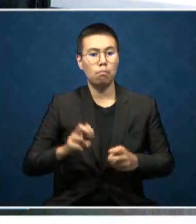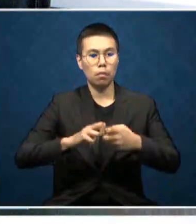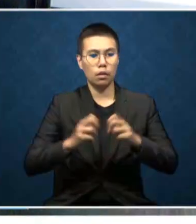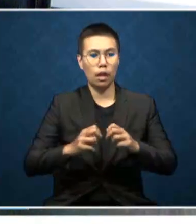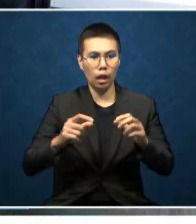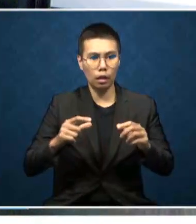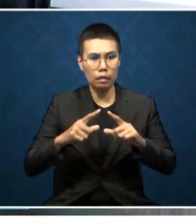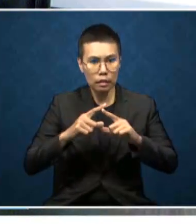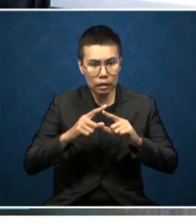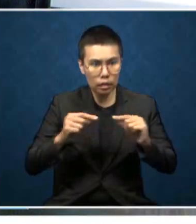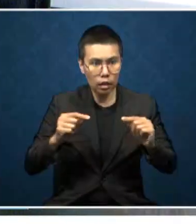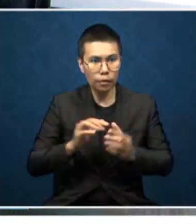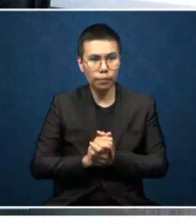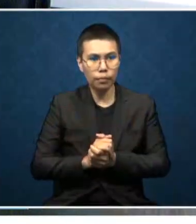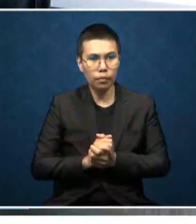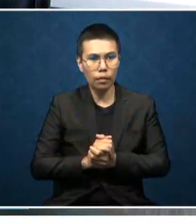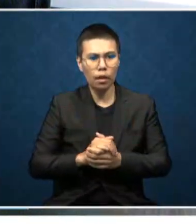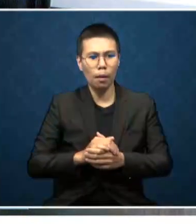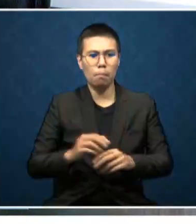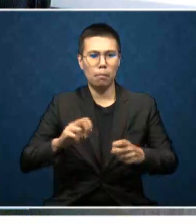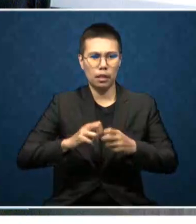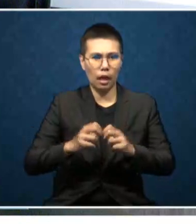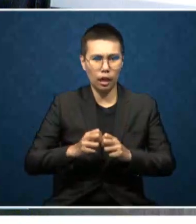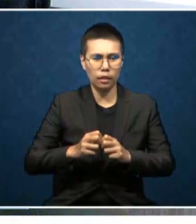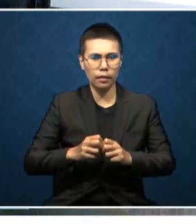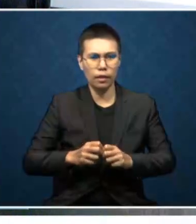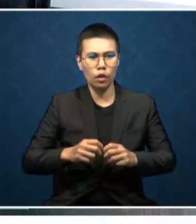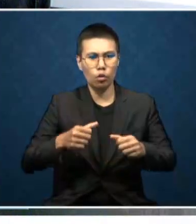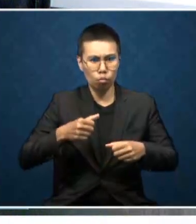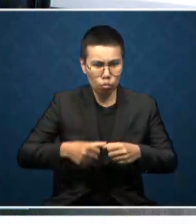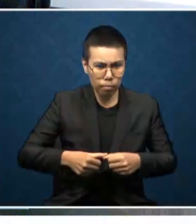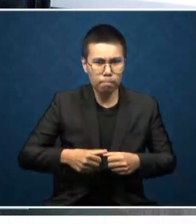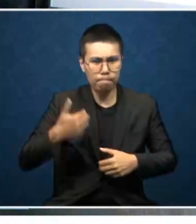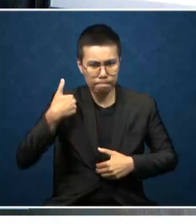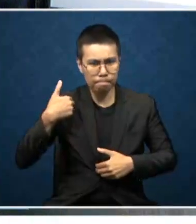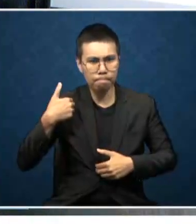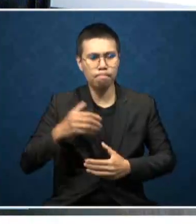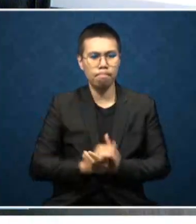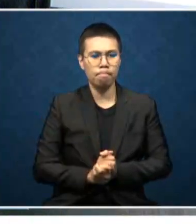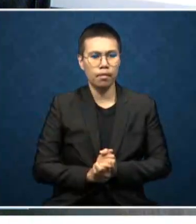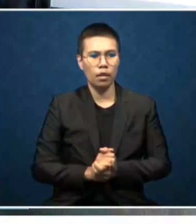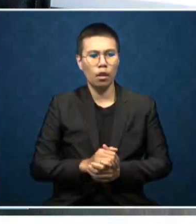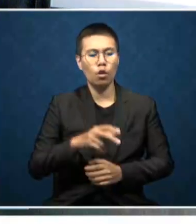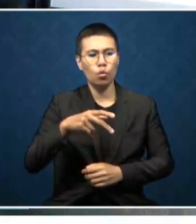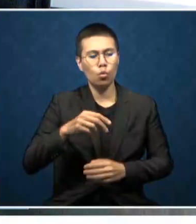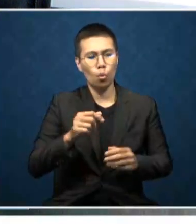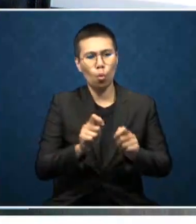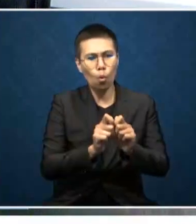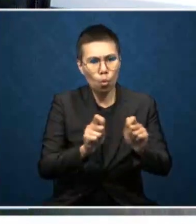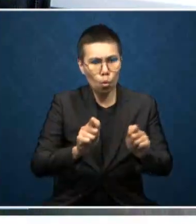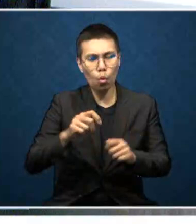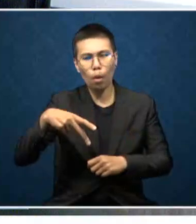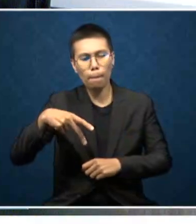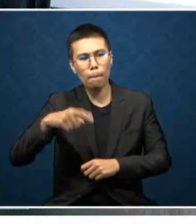ความกังขาอยู่ในชั้นอนุหรือในชั้นกรรมาธิการของปปชก็แล้วแต่เนี่ยท่าน